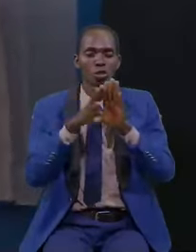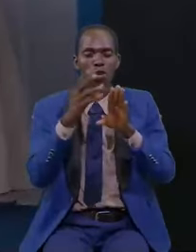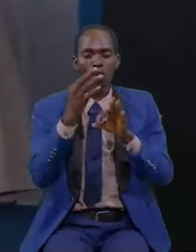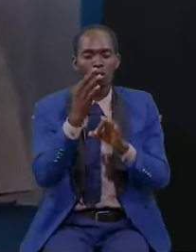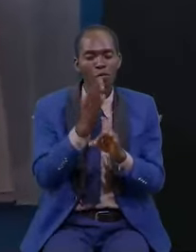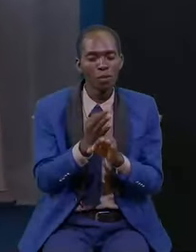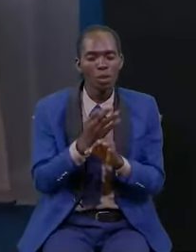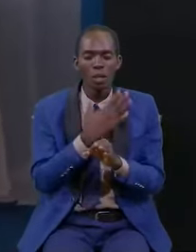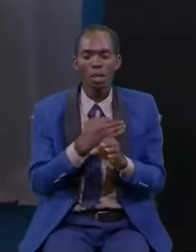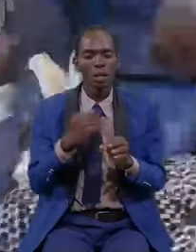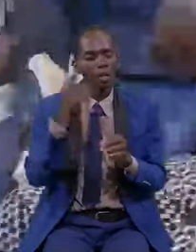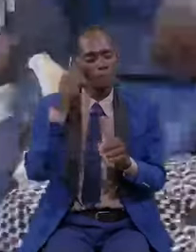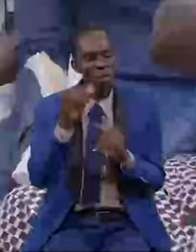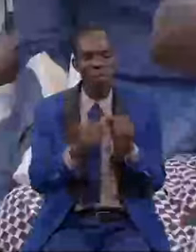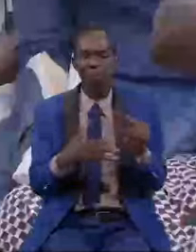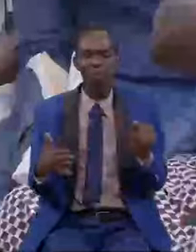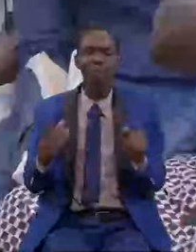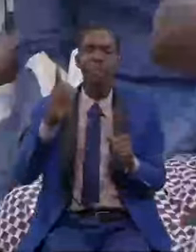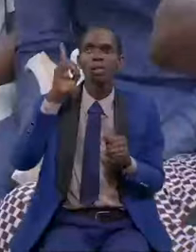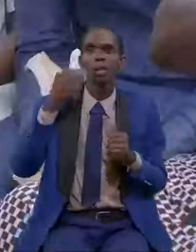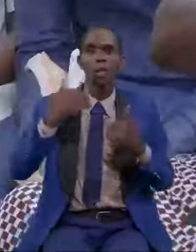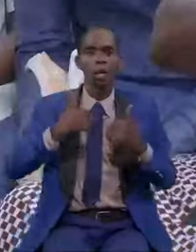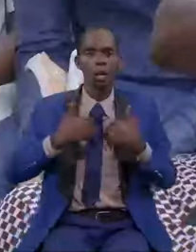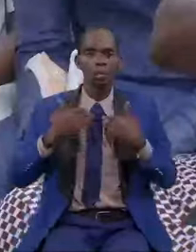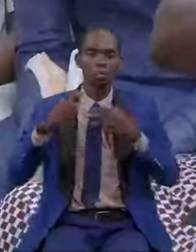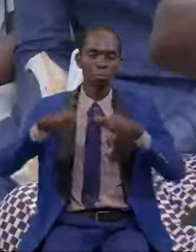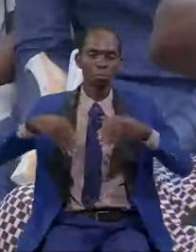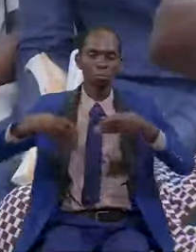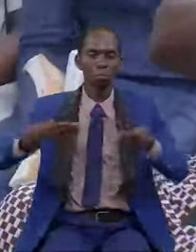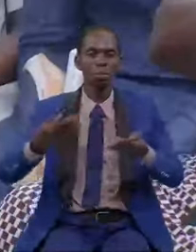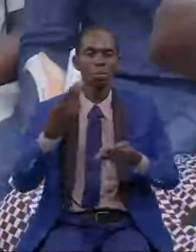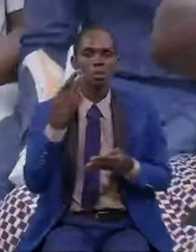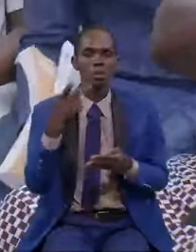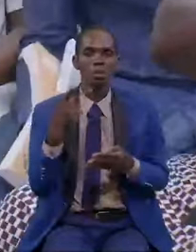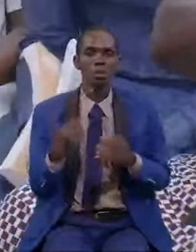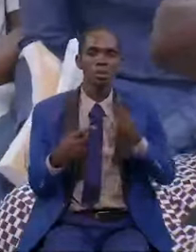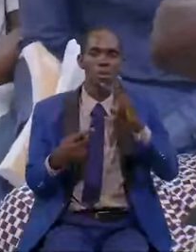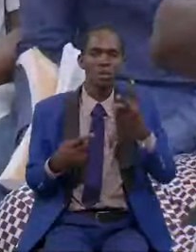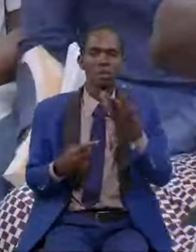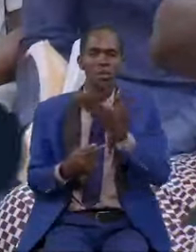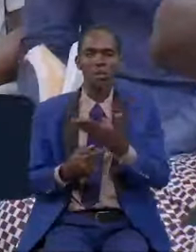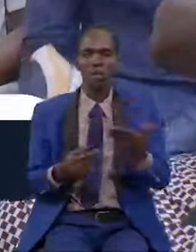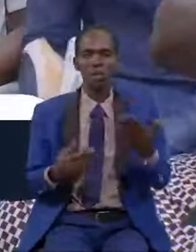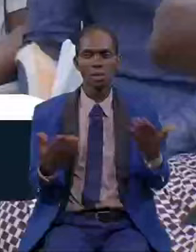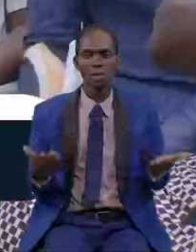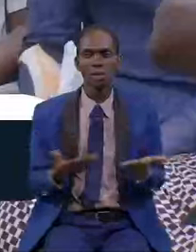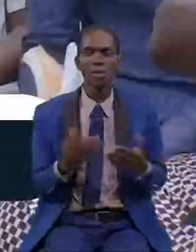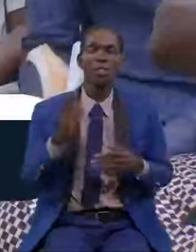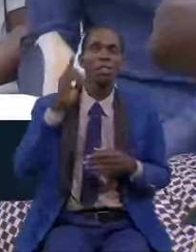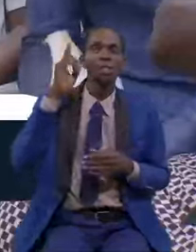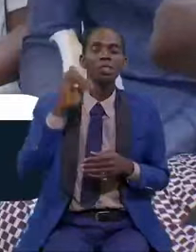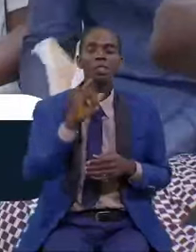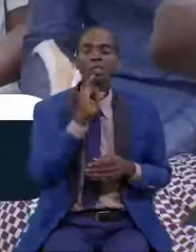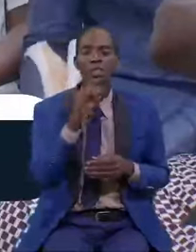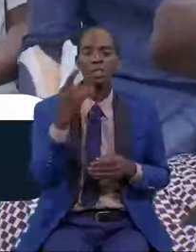à tout ce que Dieu a pourvu. Voilà la deuxième partie ici qui est, il est le libérateur de son